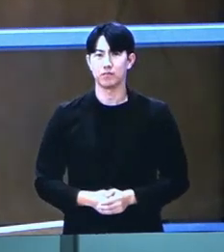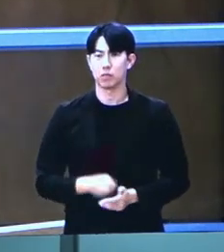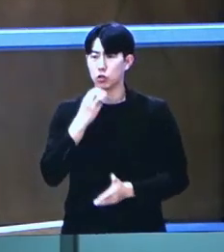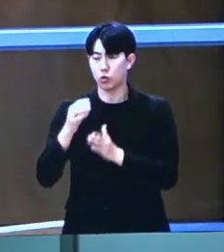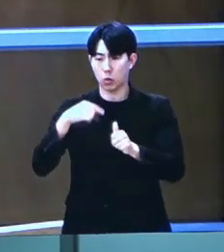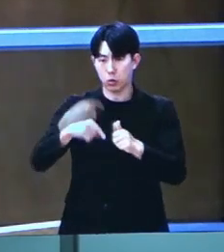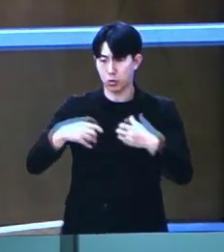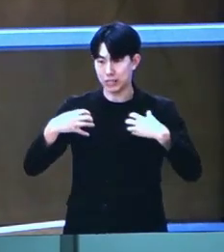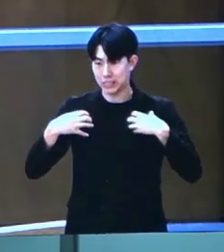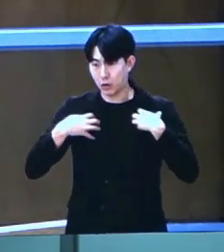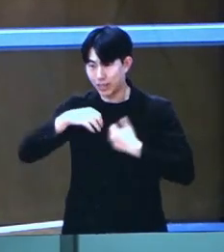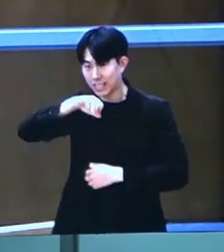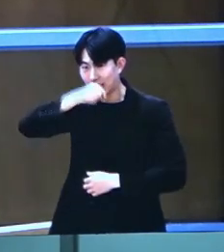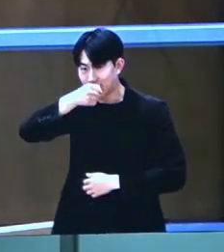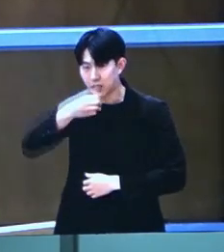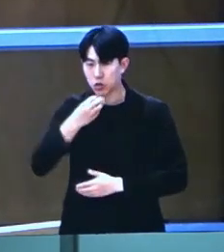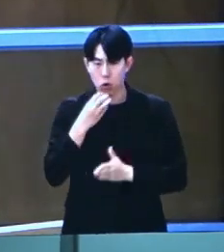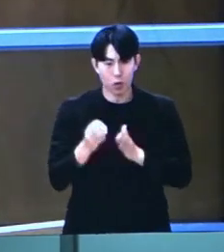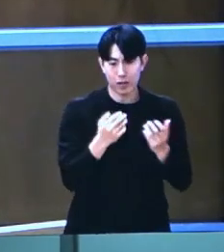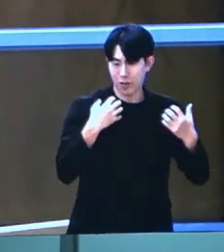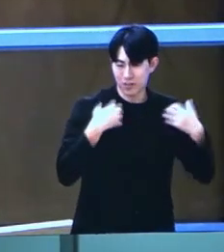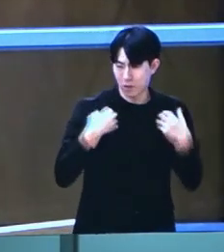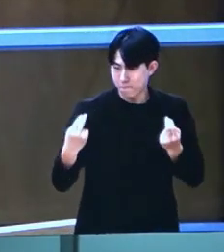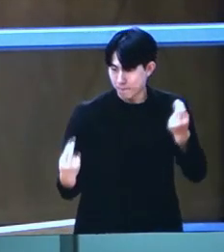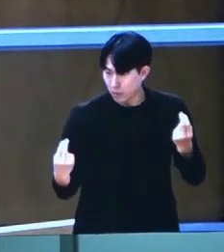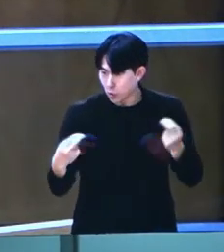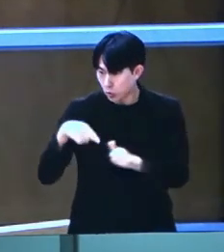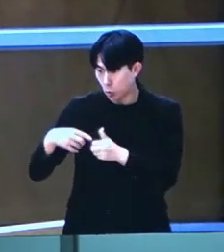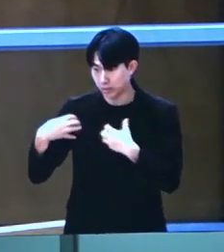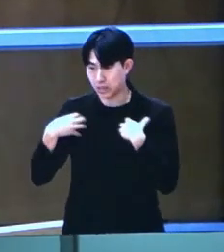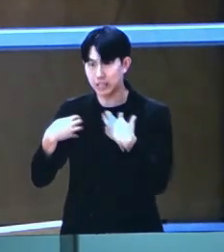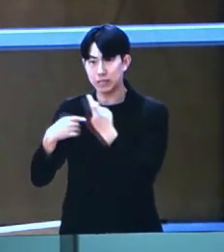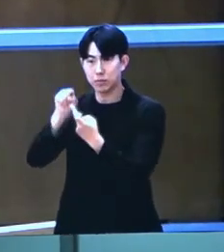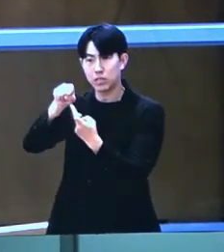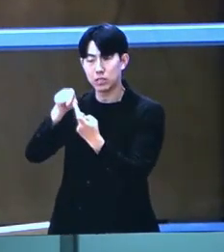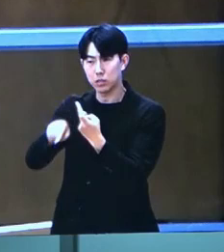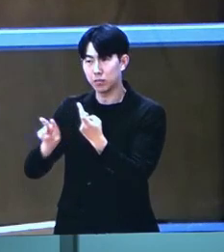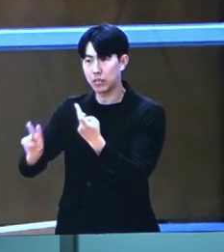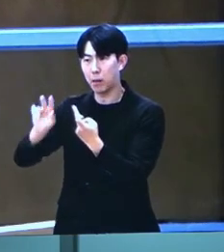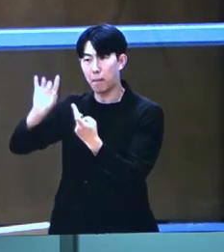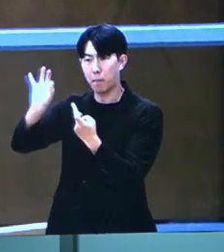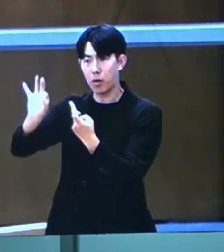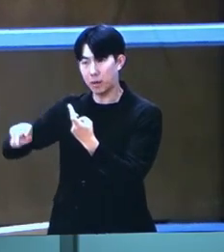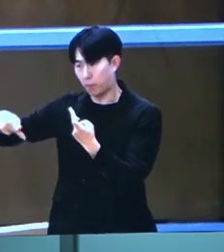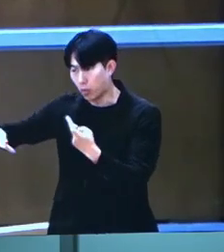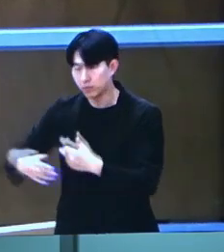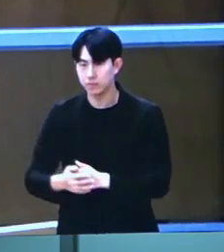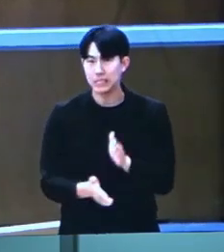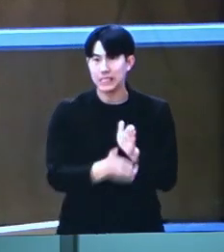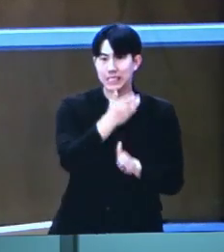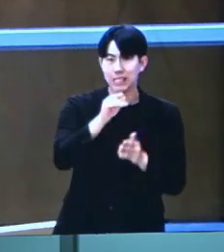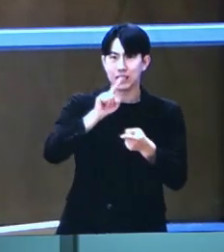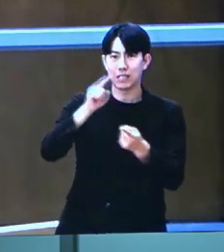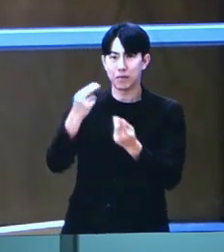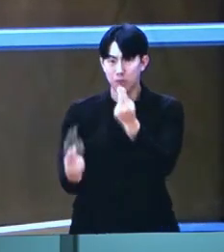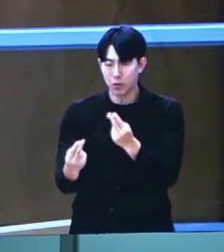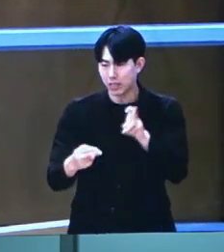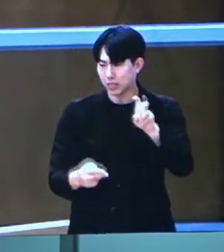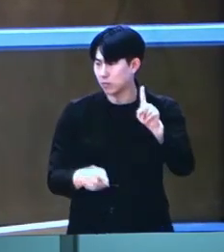경기도교육청의 예산은 경기도 대비 12.2%포인트, 시군 대비 21.8%포인트로 가장